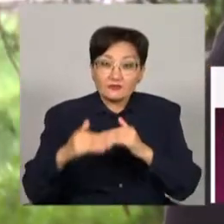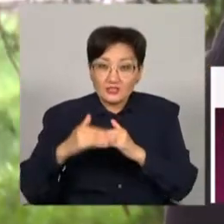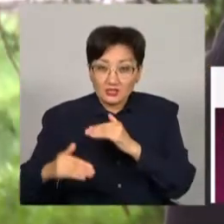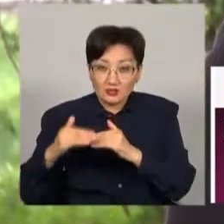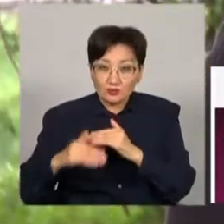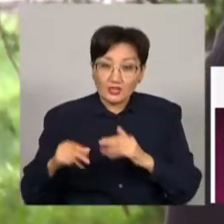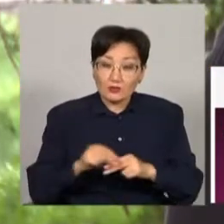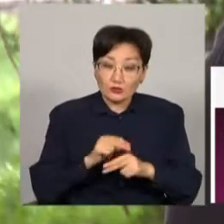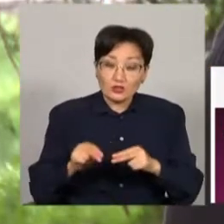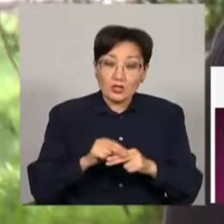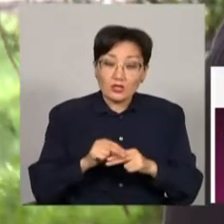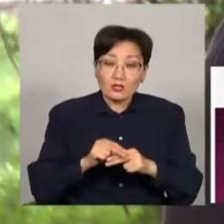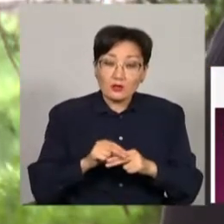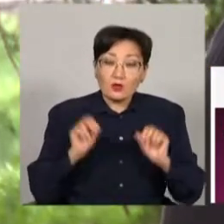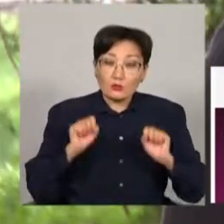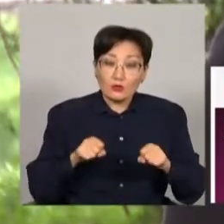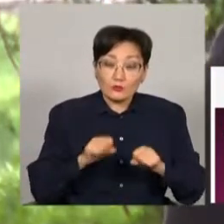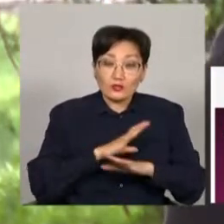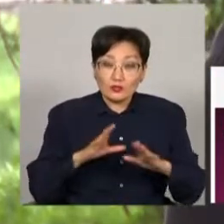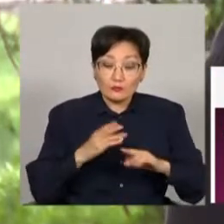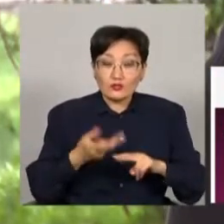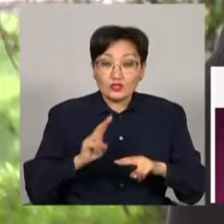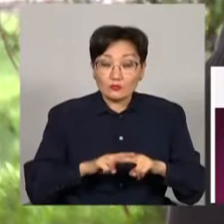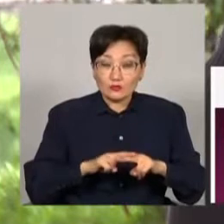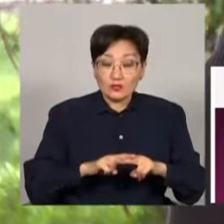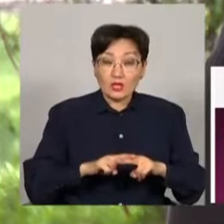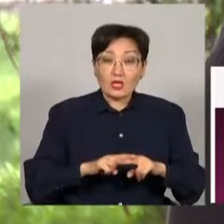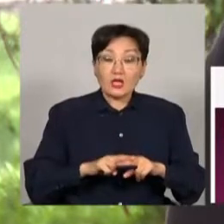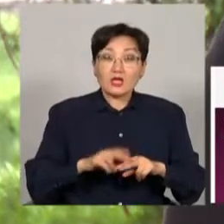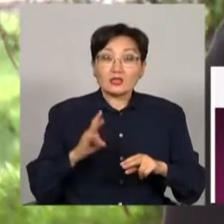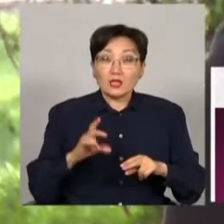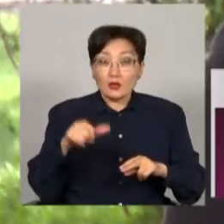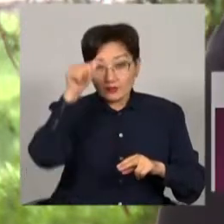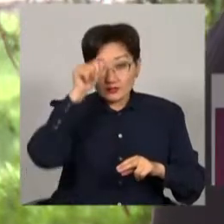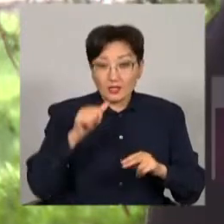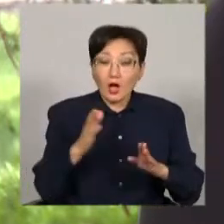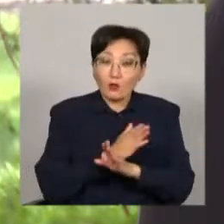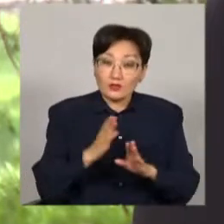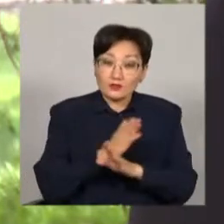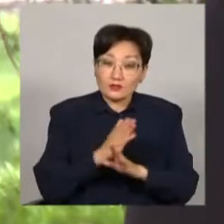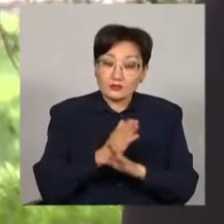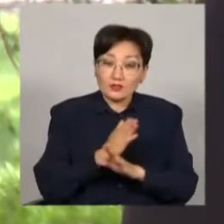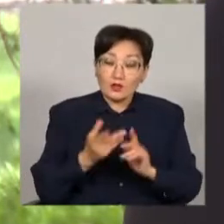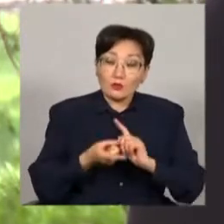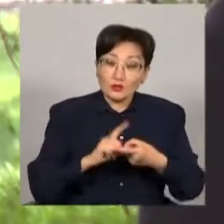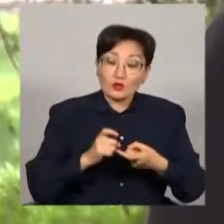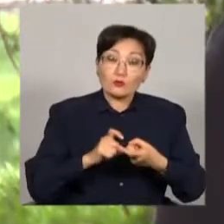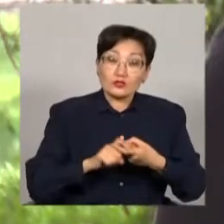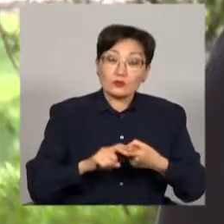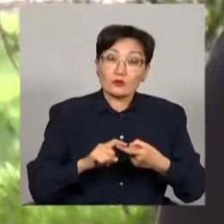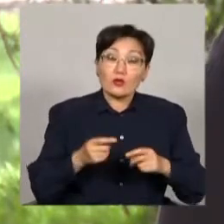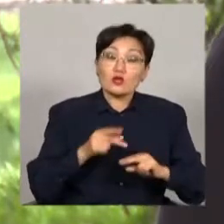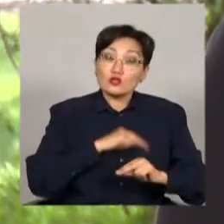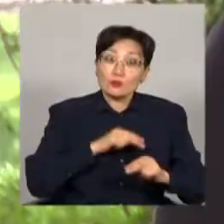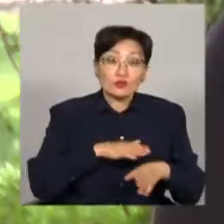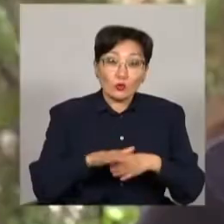жабындысын жасауға мүмкіндік болмады. Себебі ол кезде қараша айы болғандықтан ауа райының өзгеруіне байланысты ол жұмыстар